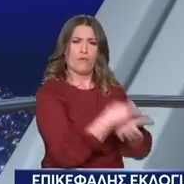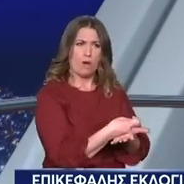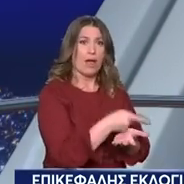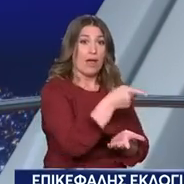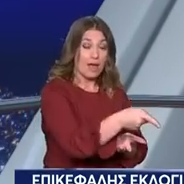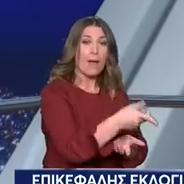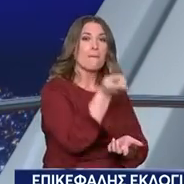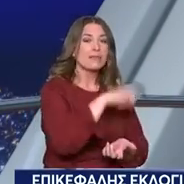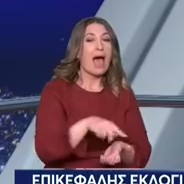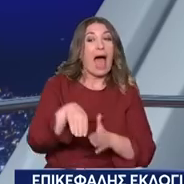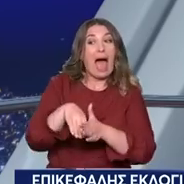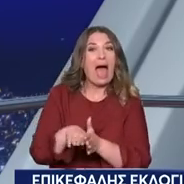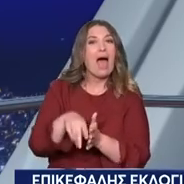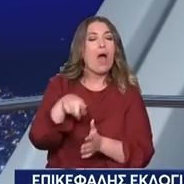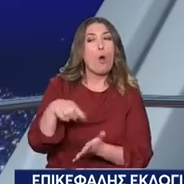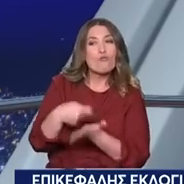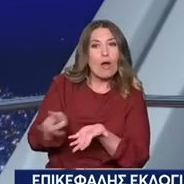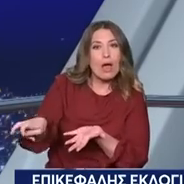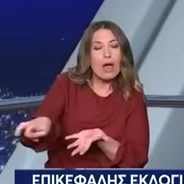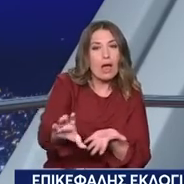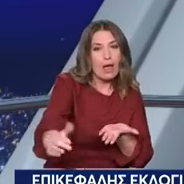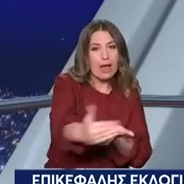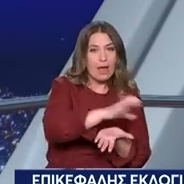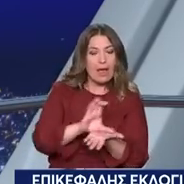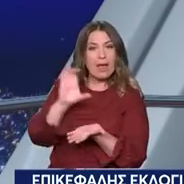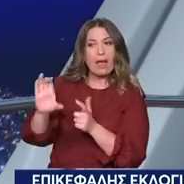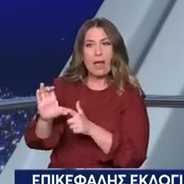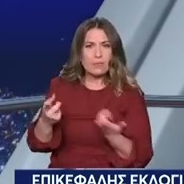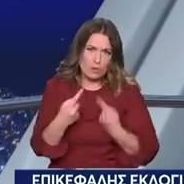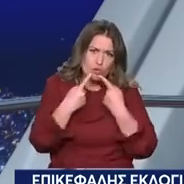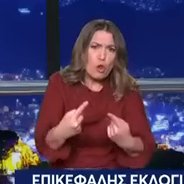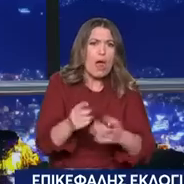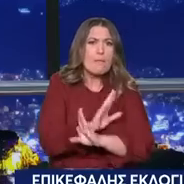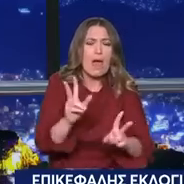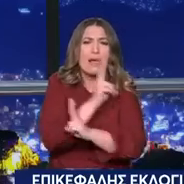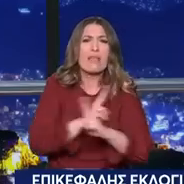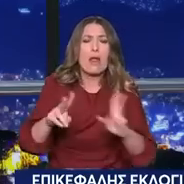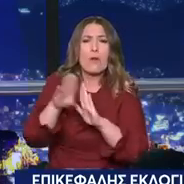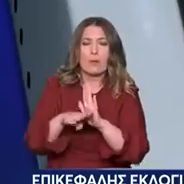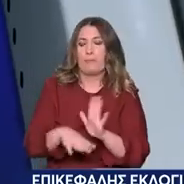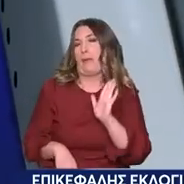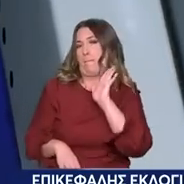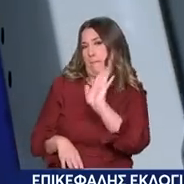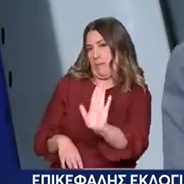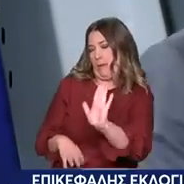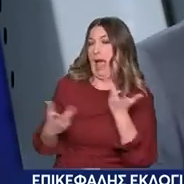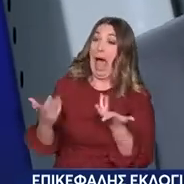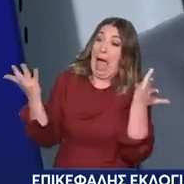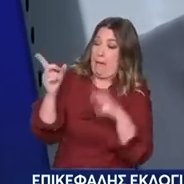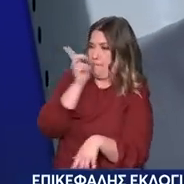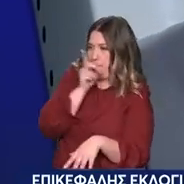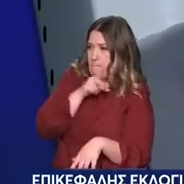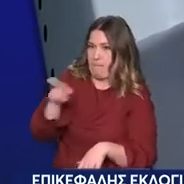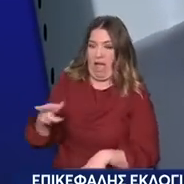ανάπτυξη, διότι έχουμε μείνει μονάχα στους φόρους, αλλά δεν έχουμε εξετάσει τα προγράμματα, το τι λέμε, για παράδειγμα. Ένα-ένα, γιατί άμα φορολογείται πολύ το κέρδος, η